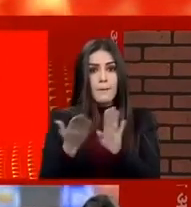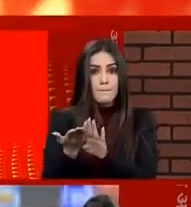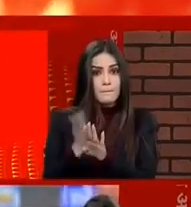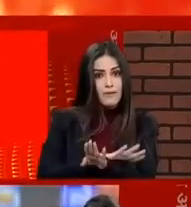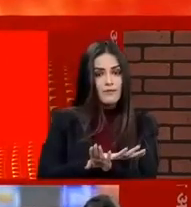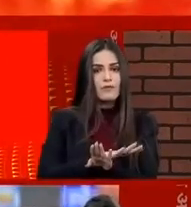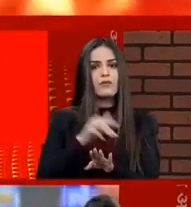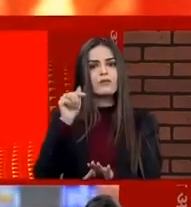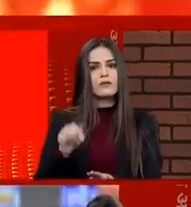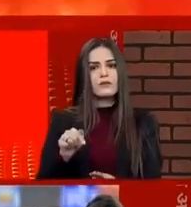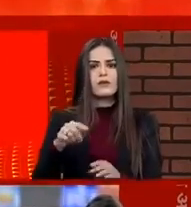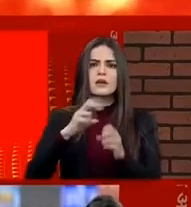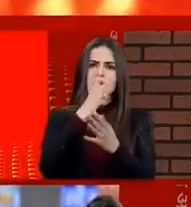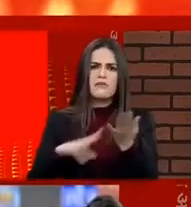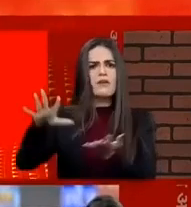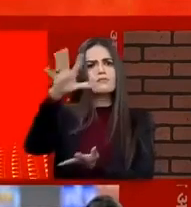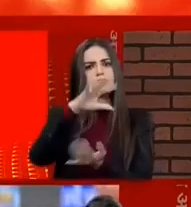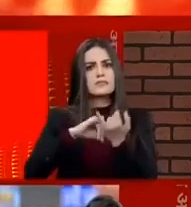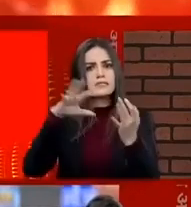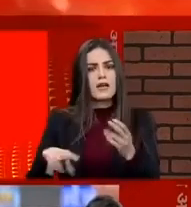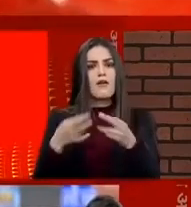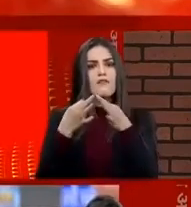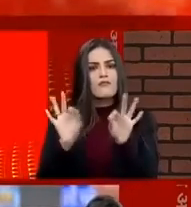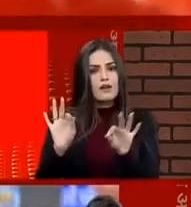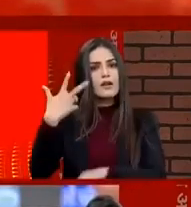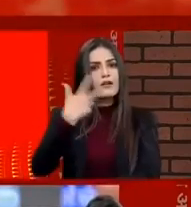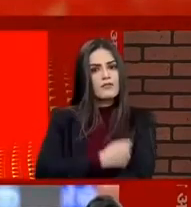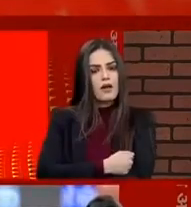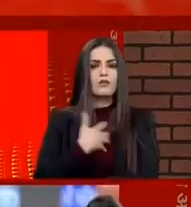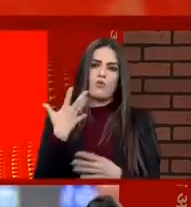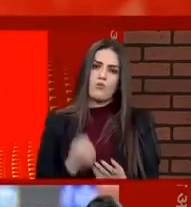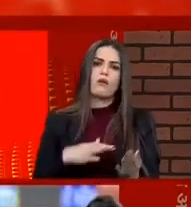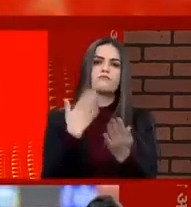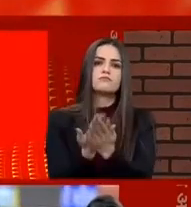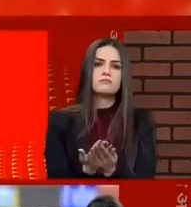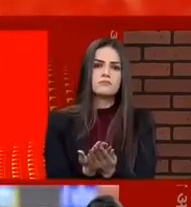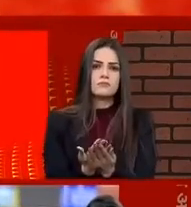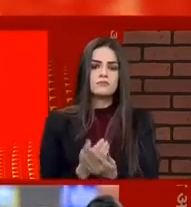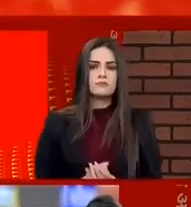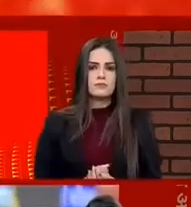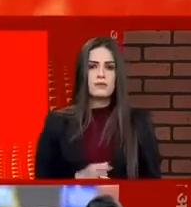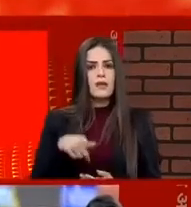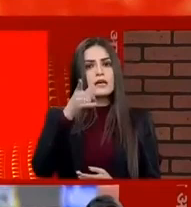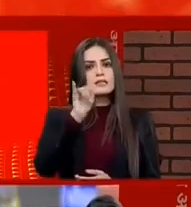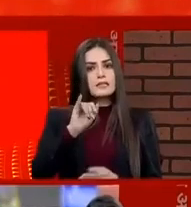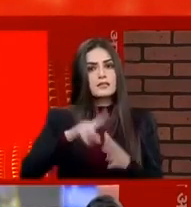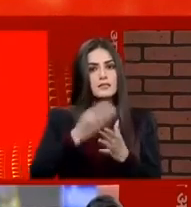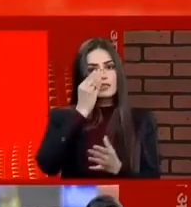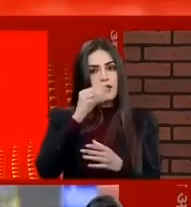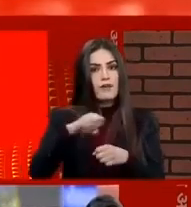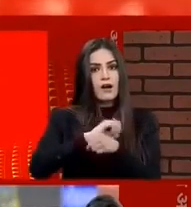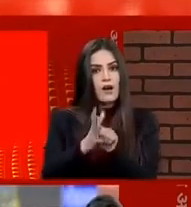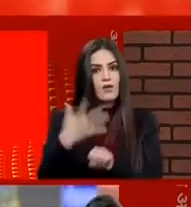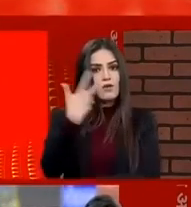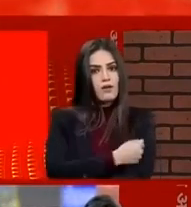पहले कई राज्यों ने फ्री वैक्सीन की मांग दोहराई है। 16 जनवरी को